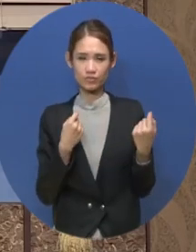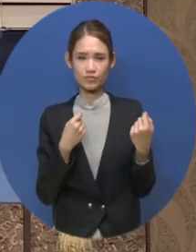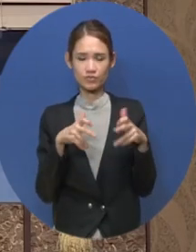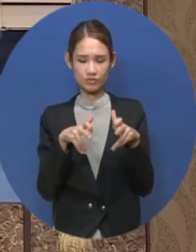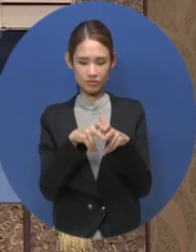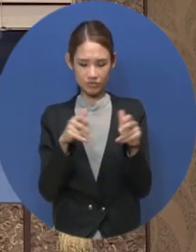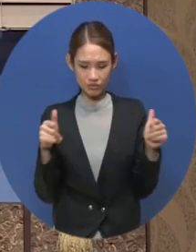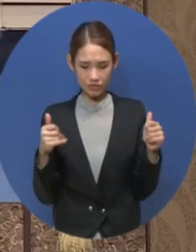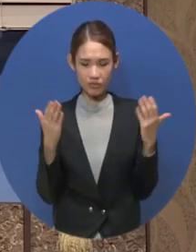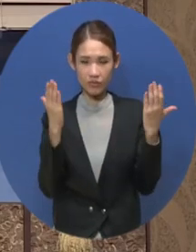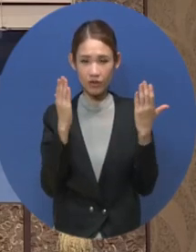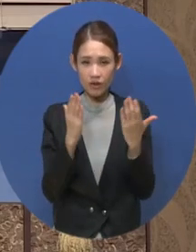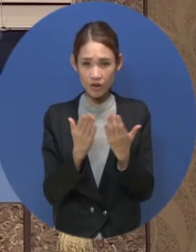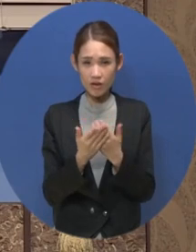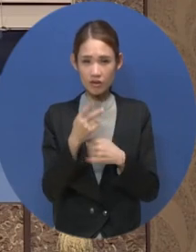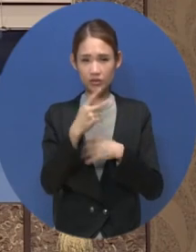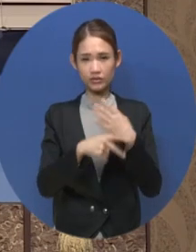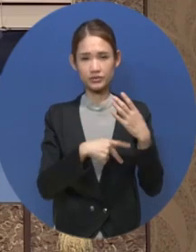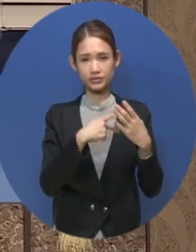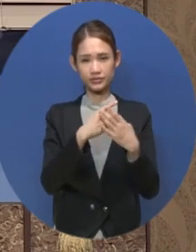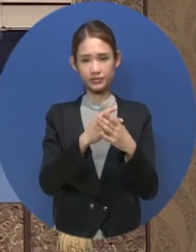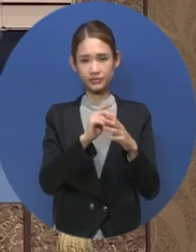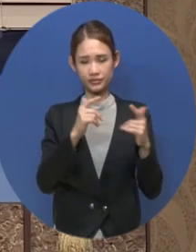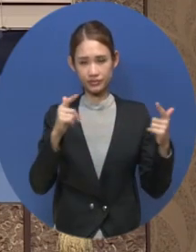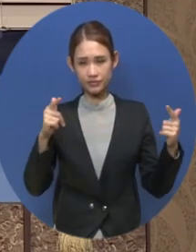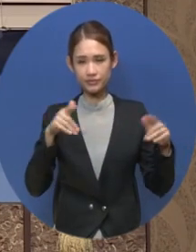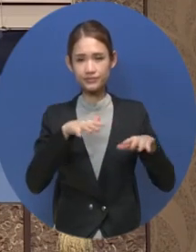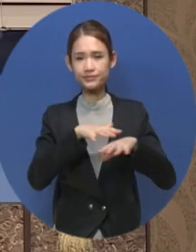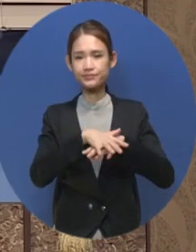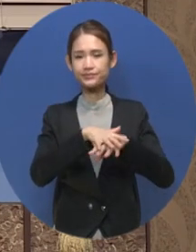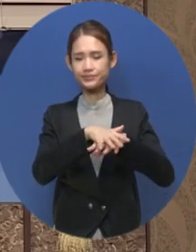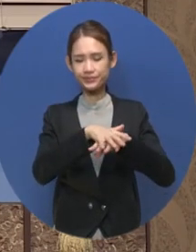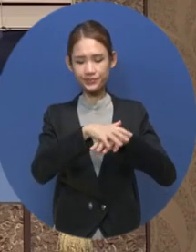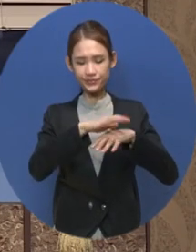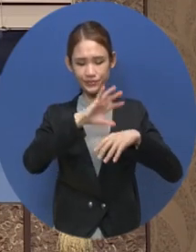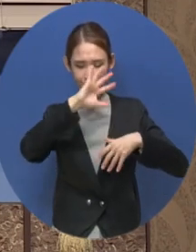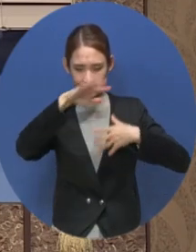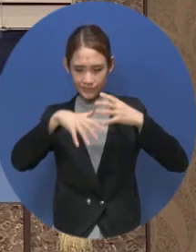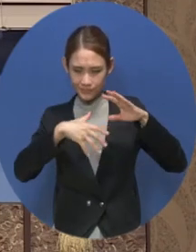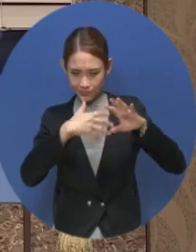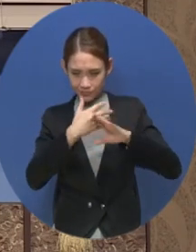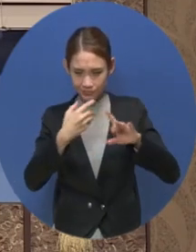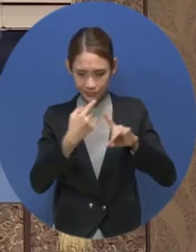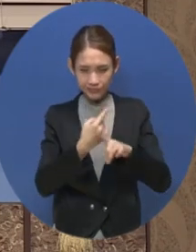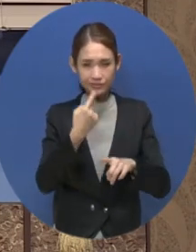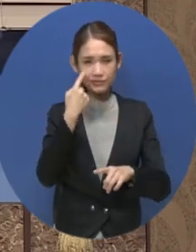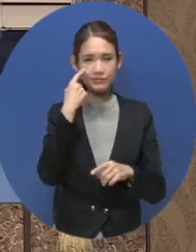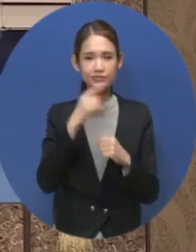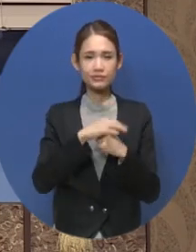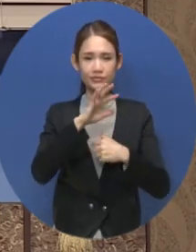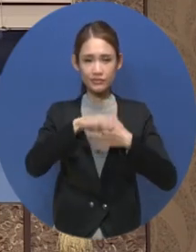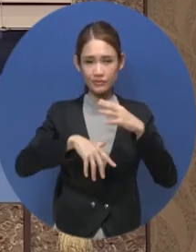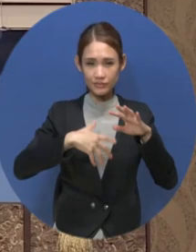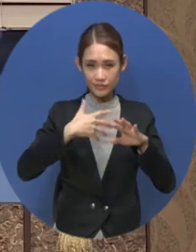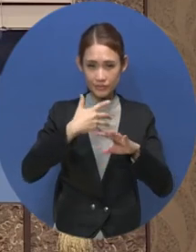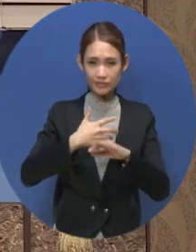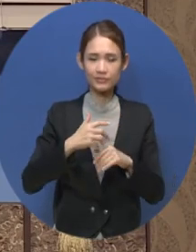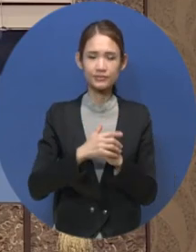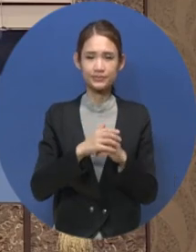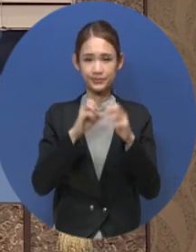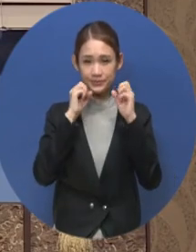맞춰서 그런 프로그램들이라든지 이런 것들 다양하게 해서 좀 조직을 혁신 한번 해보자. 그래서 좀 혁신하는